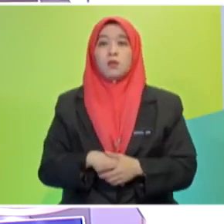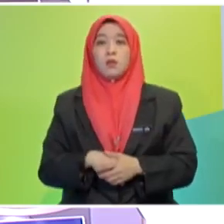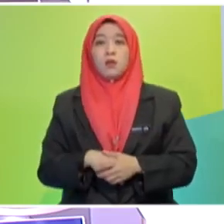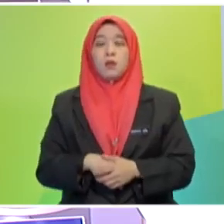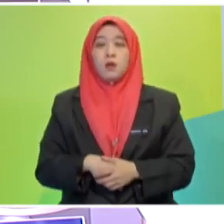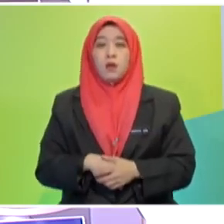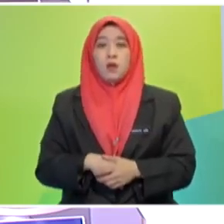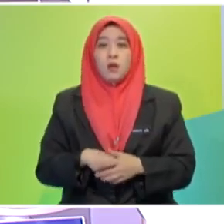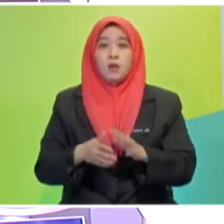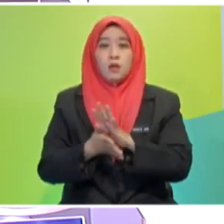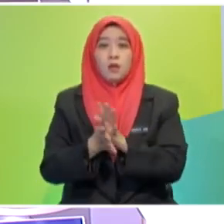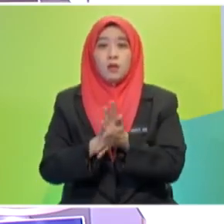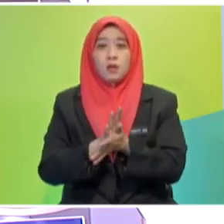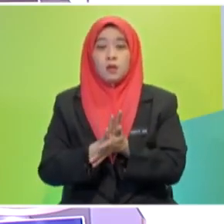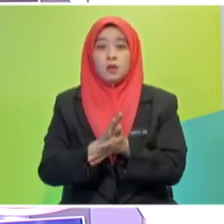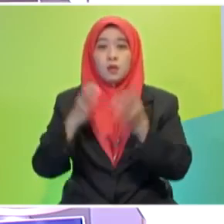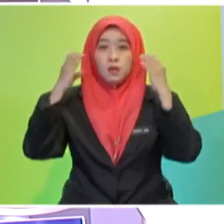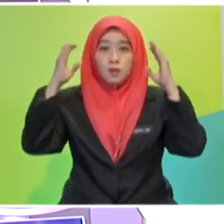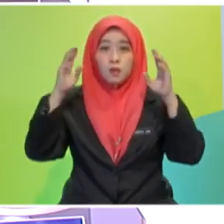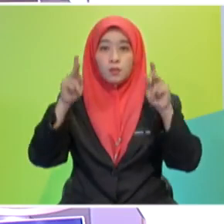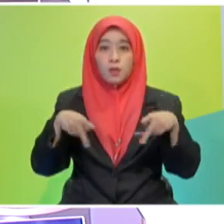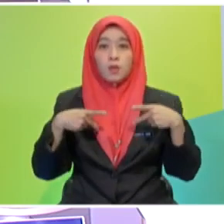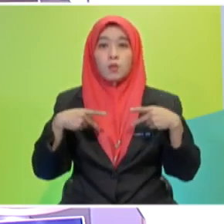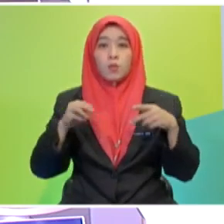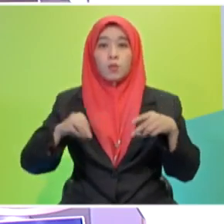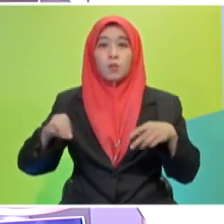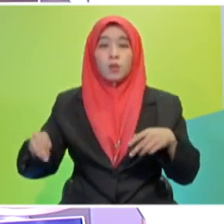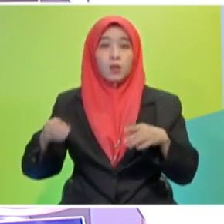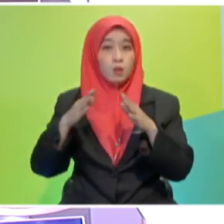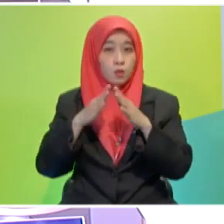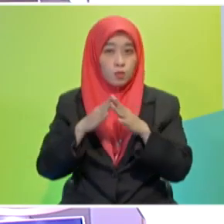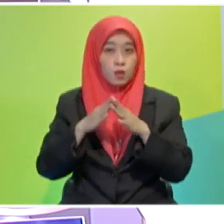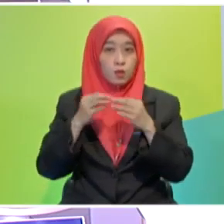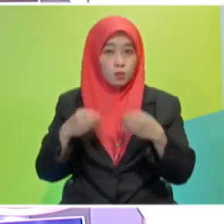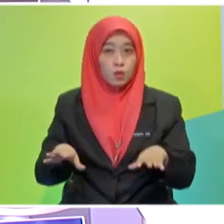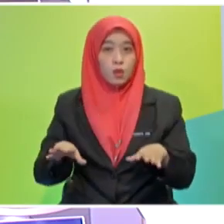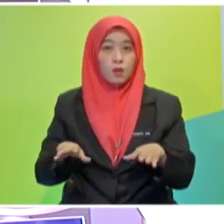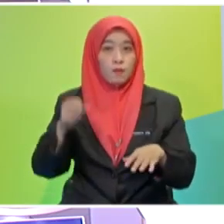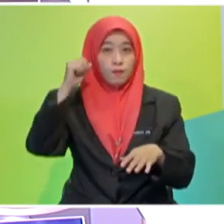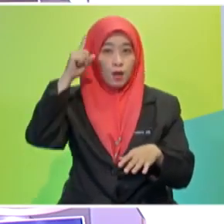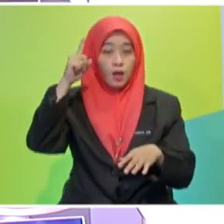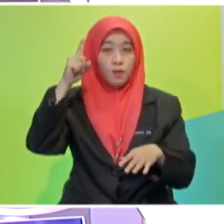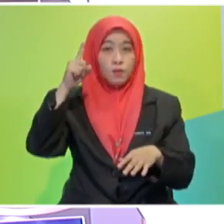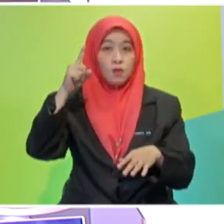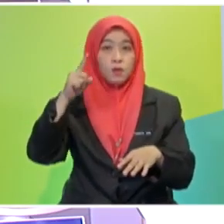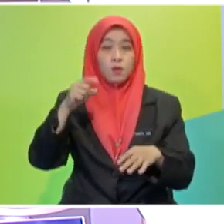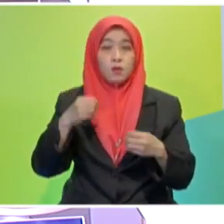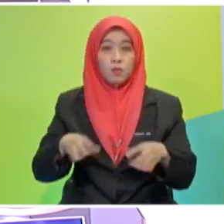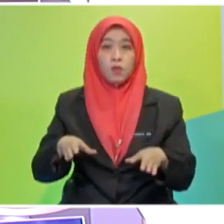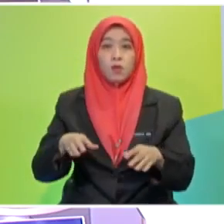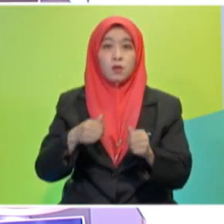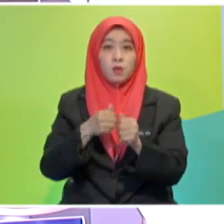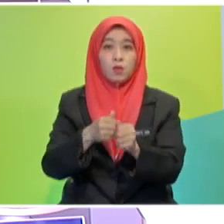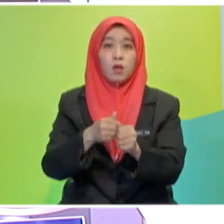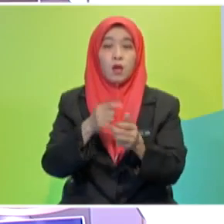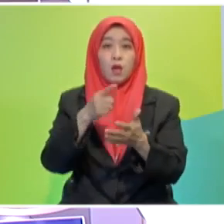Jadi cikgu yakin anak-anak murid di rumah dah berjaya mengikuti sesi cikgu